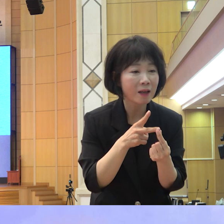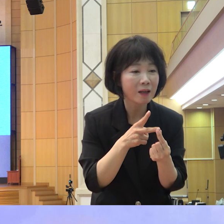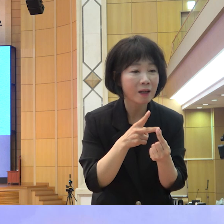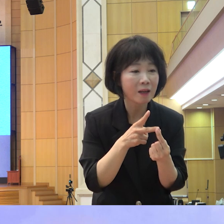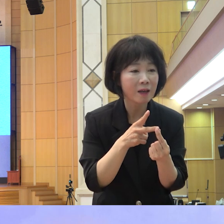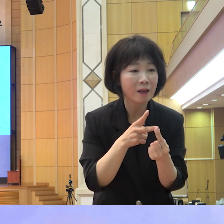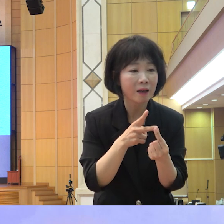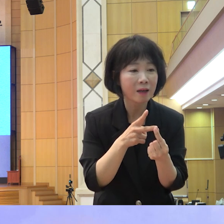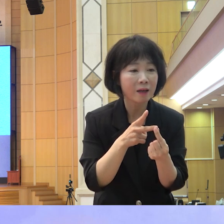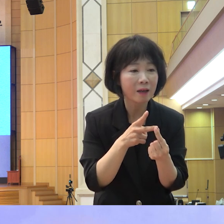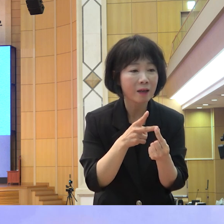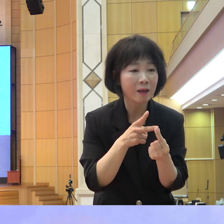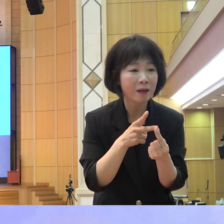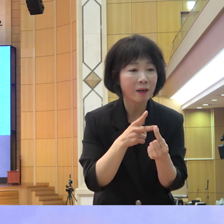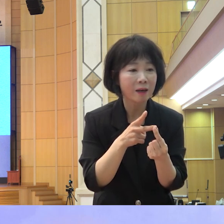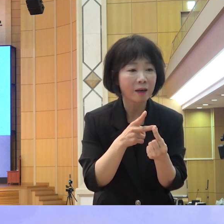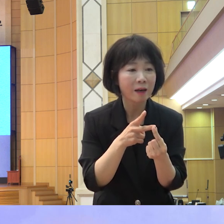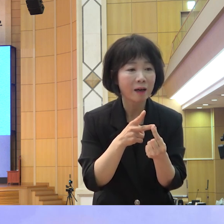뭐였죠?